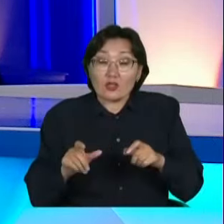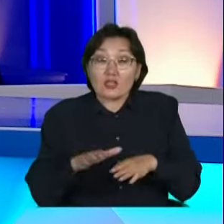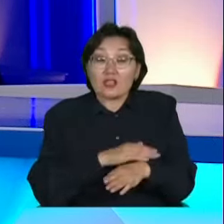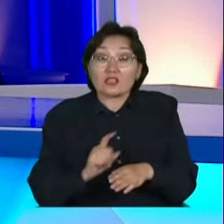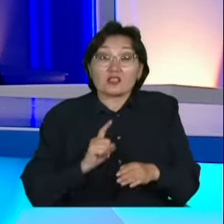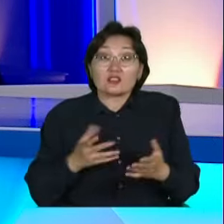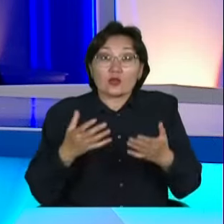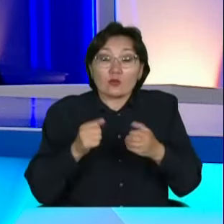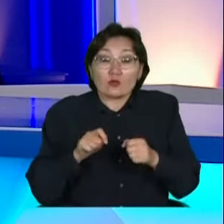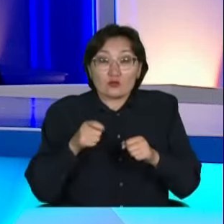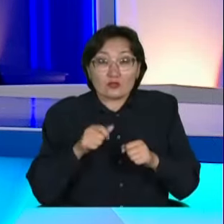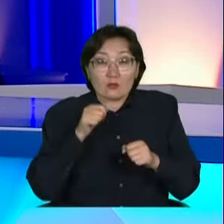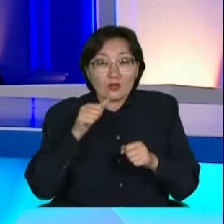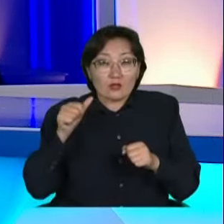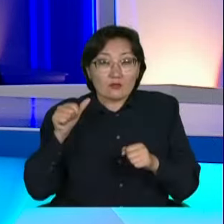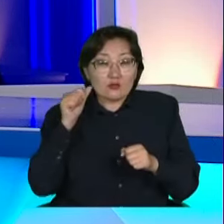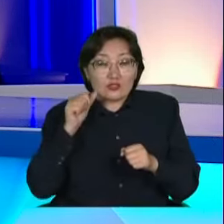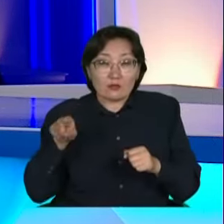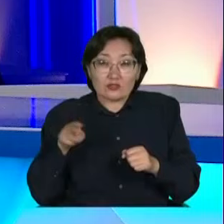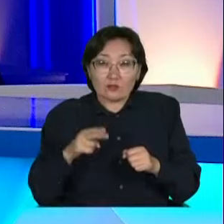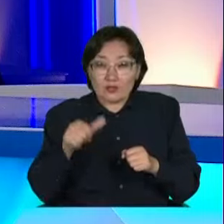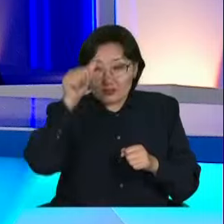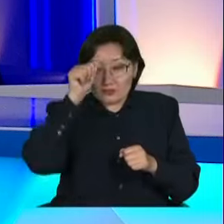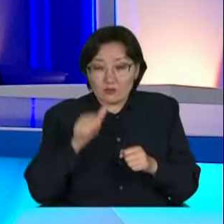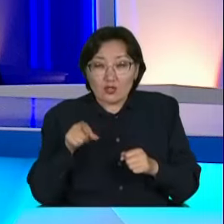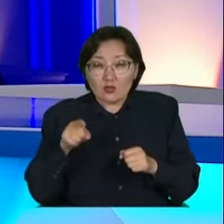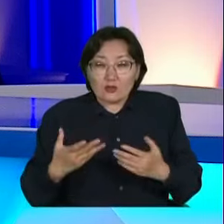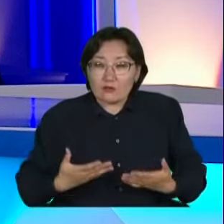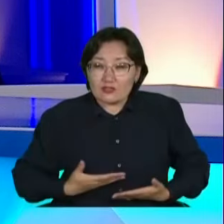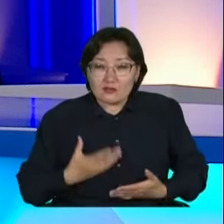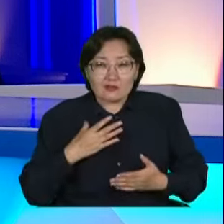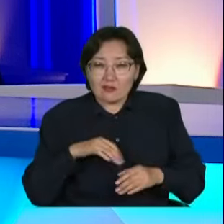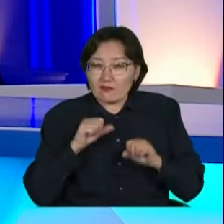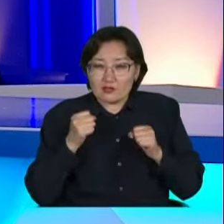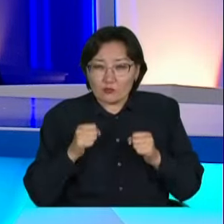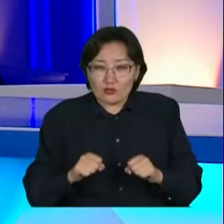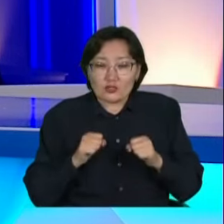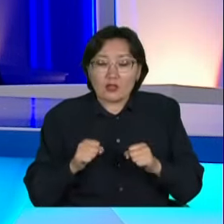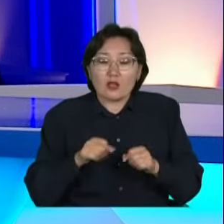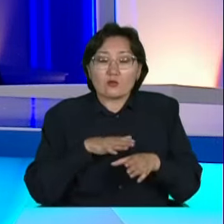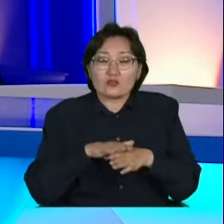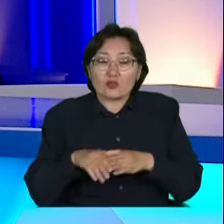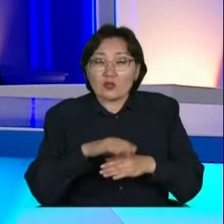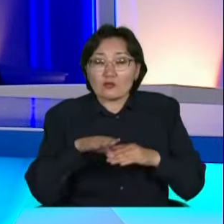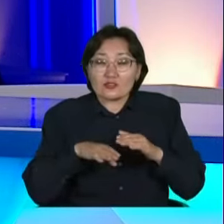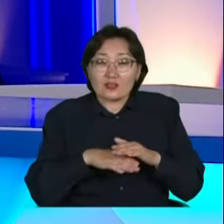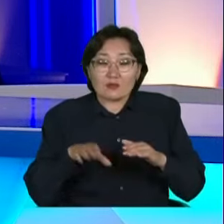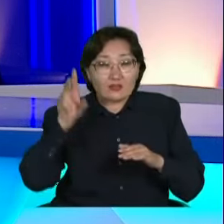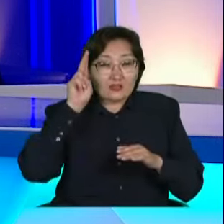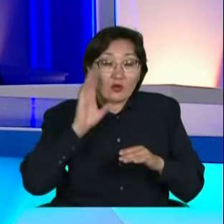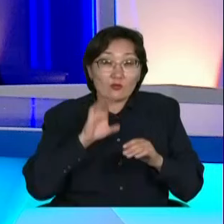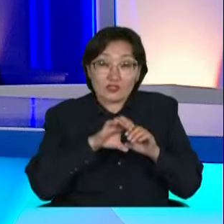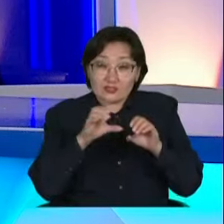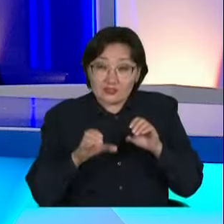ключи в декабре прошлого года, но жить там оказалось невыносимо. Подвал многоэтажки заполнен канализационными стоками, из-за